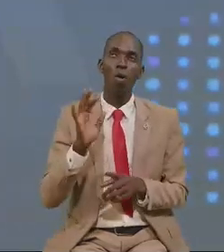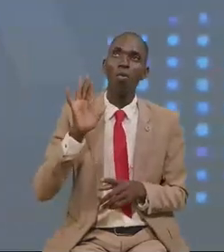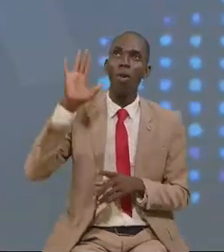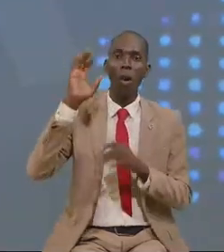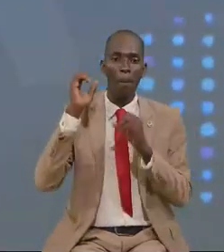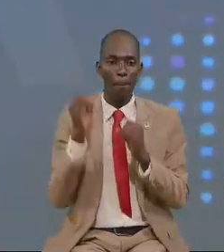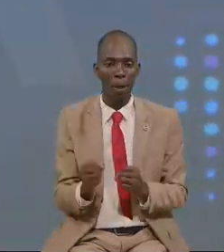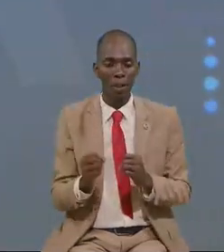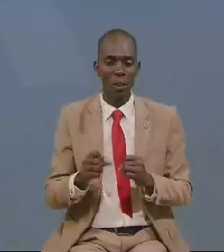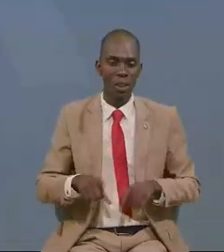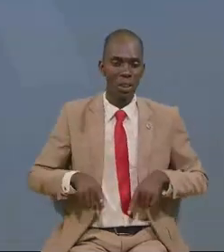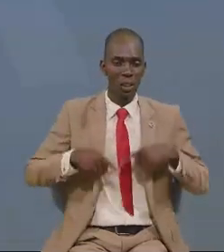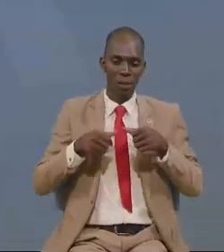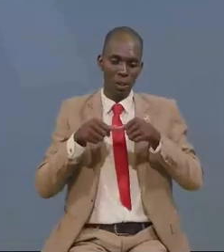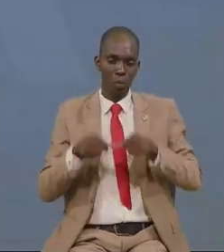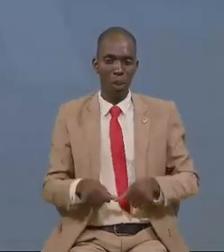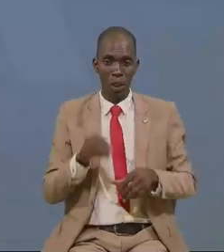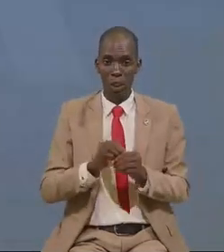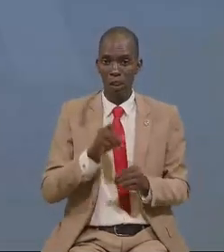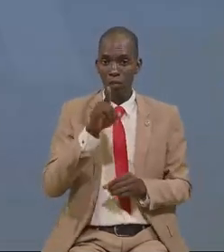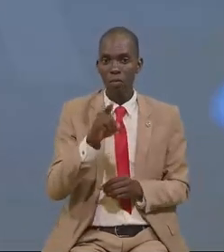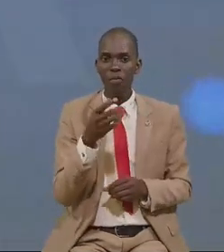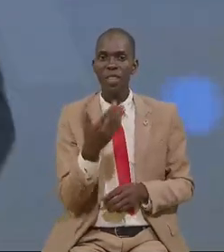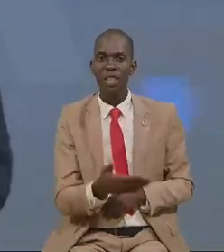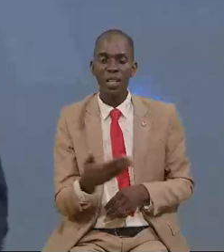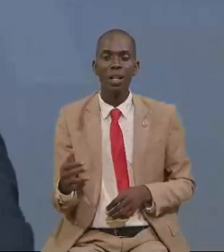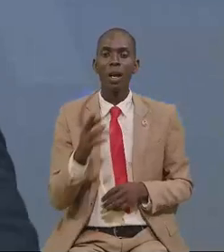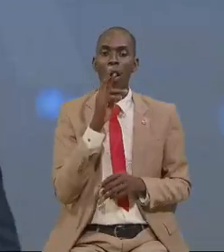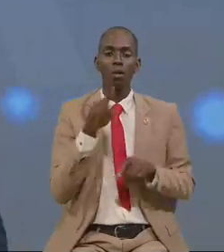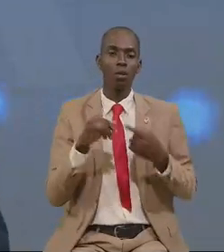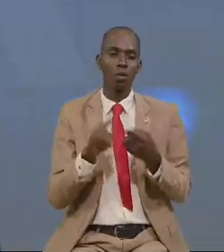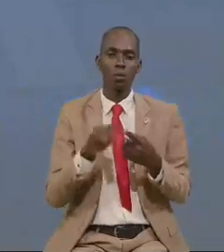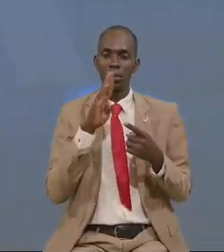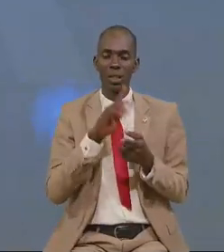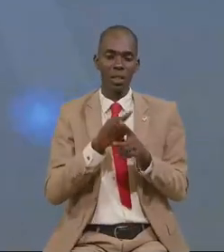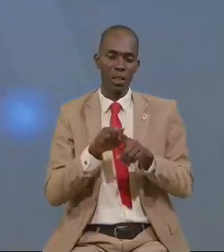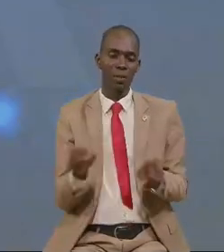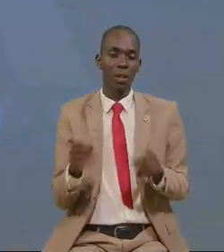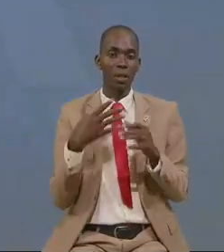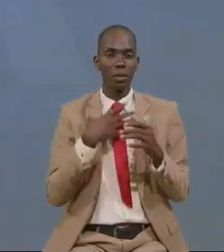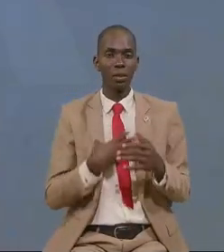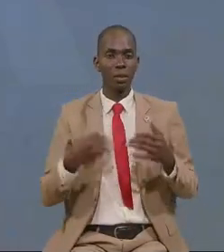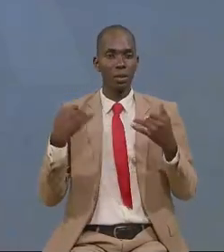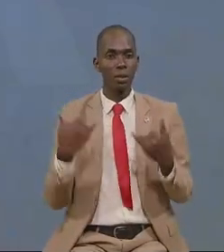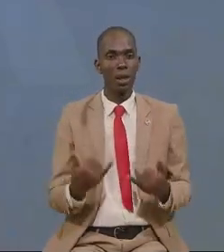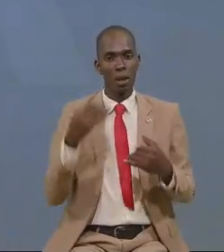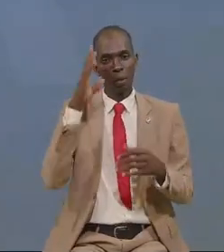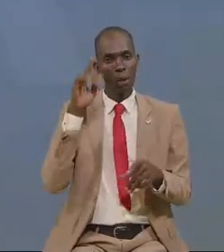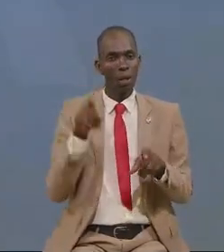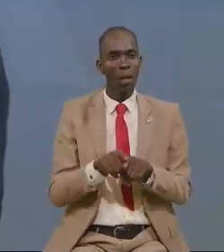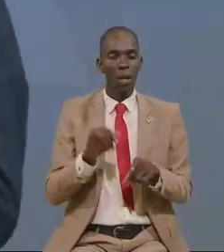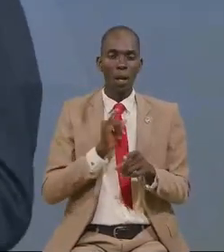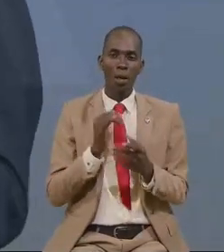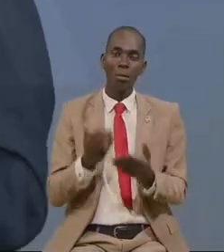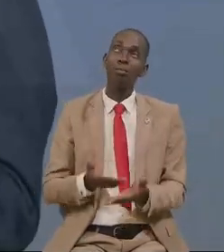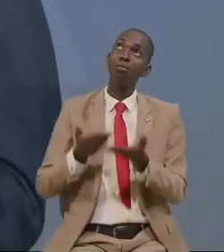et demeurent en toi. Les choses vont être différentes. Et frère, je vous recommande